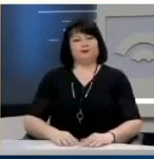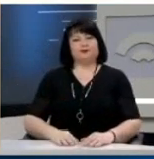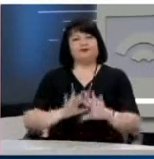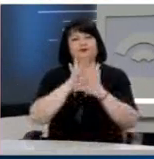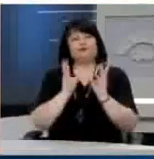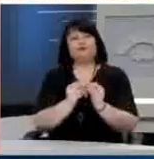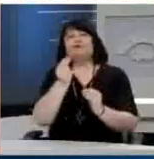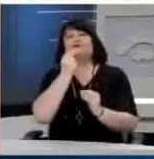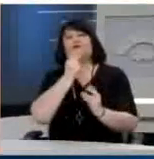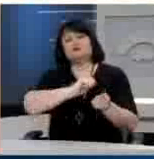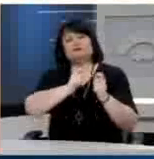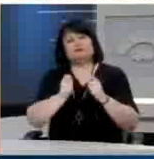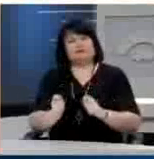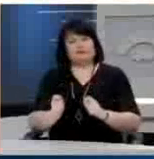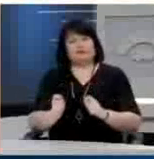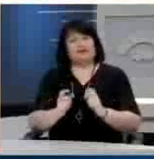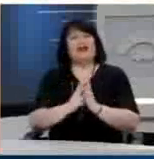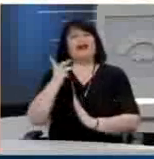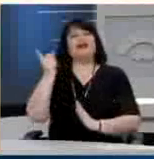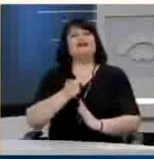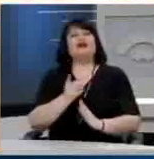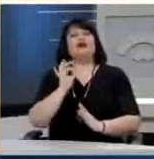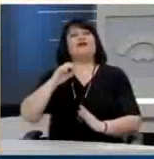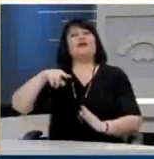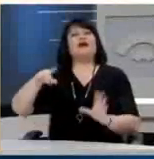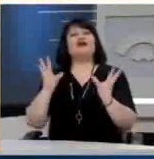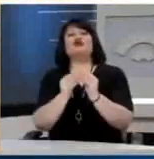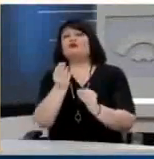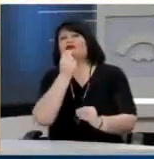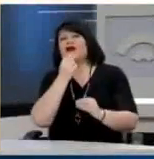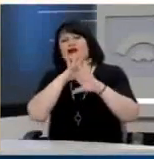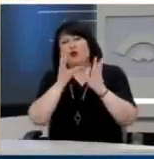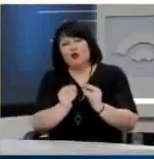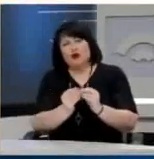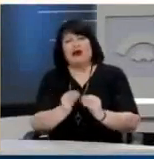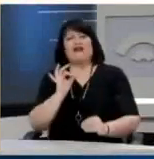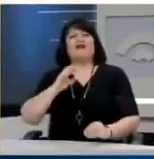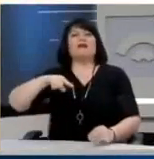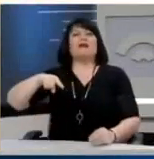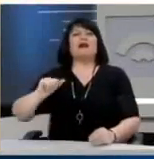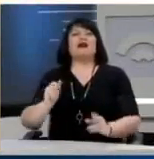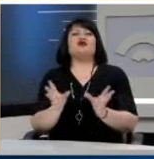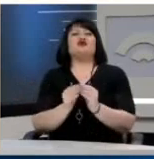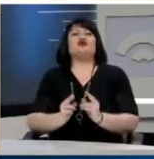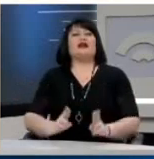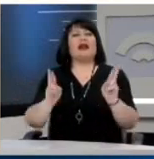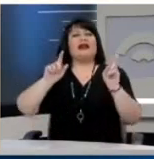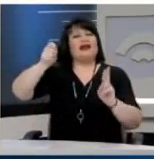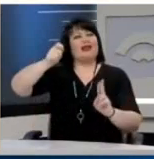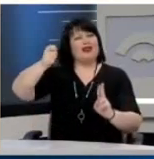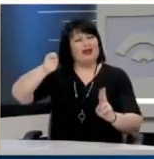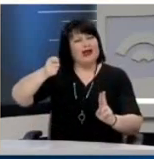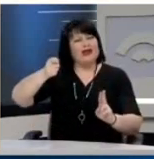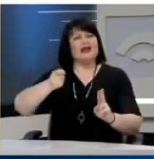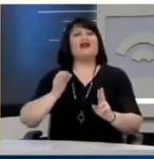όλων των τροφίμων, επίσης στο συντελεστή του 13%. Την μείωση του ΦΠΑ στην ενέργεια, στον ηλεκτρισμό και